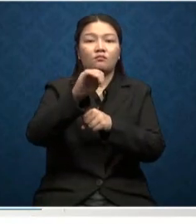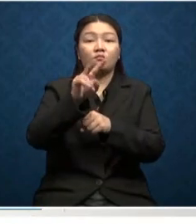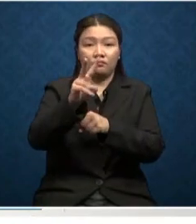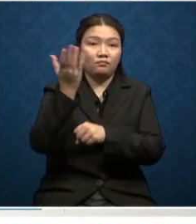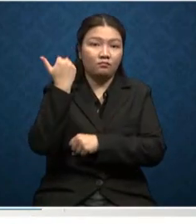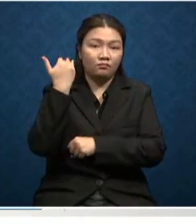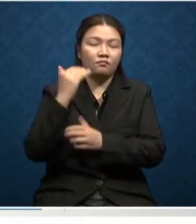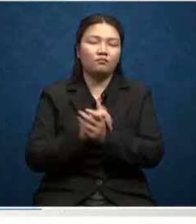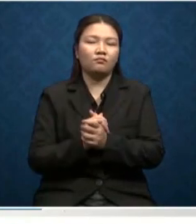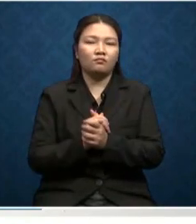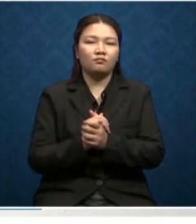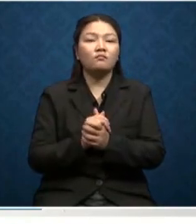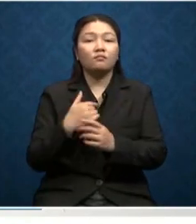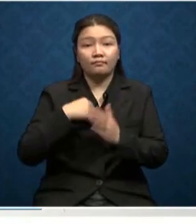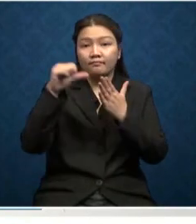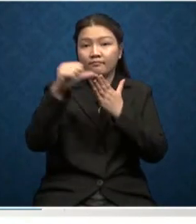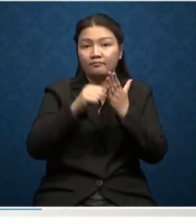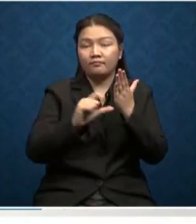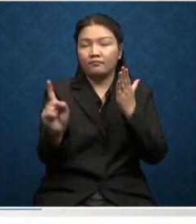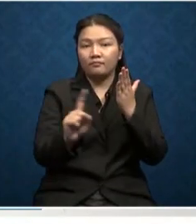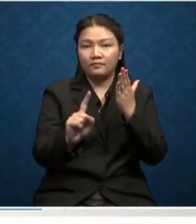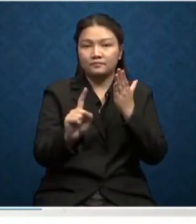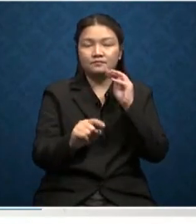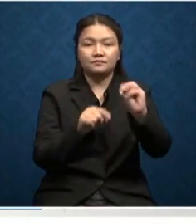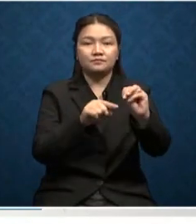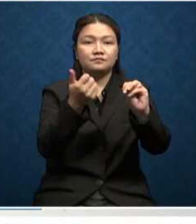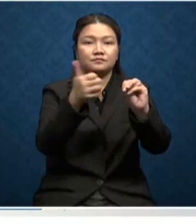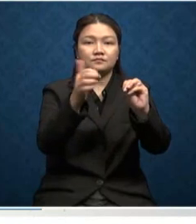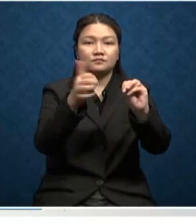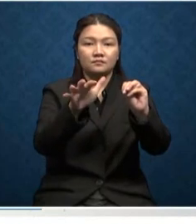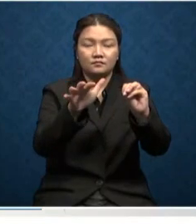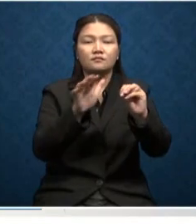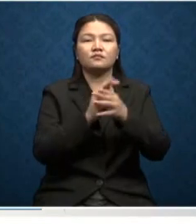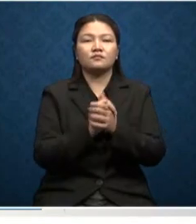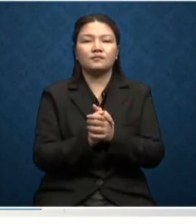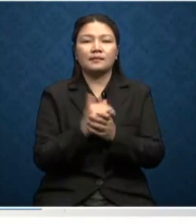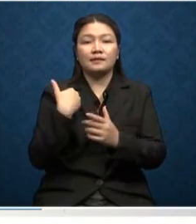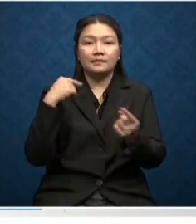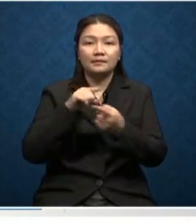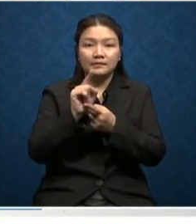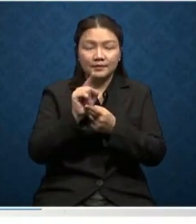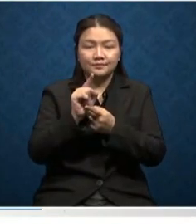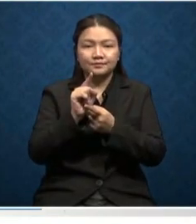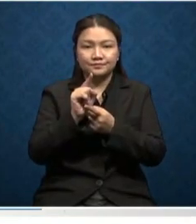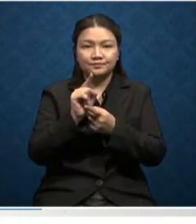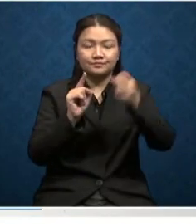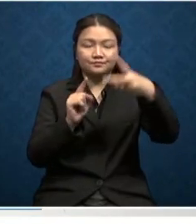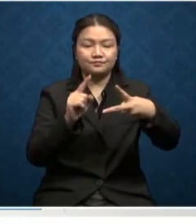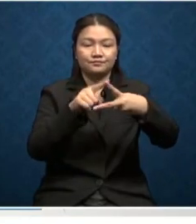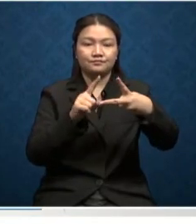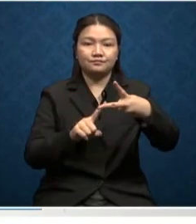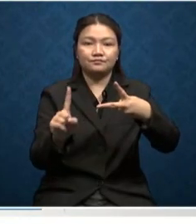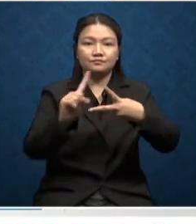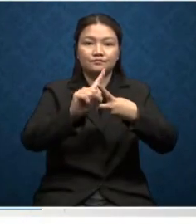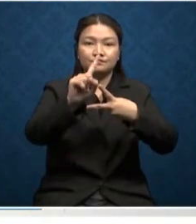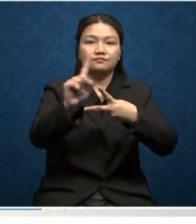และที่แก้ไขเพิ่มเติมมาตรา15ซึ่งประกอบด้วย2ส่วนได้แก่ส่ว